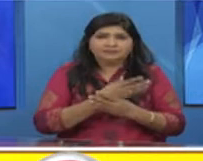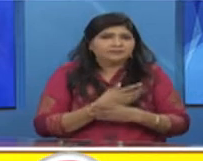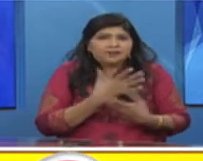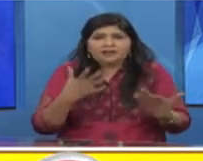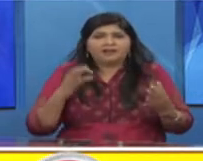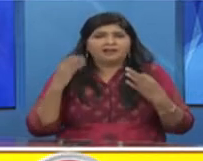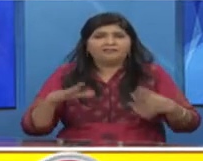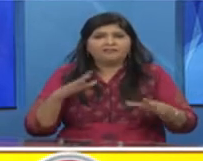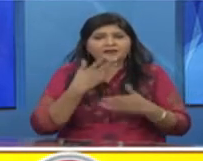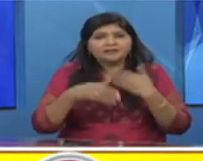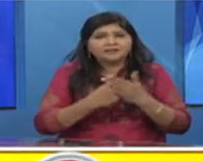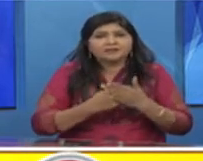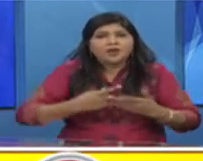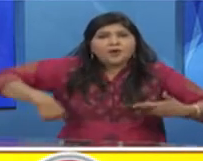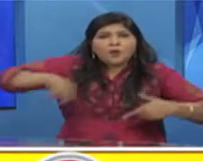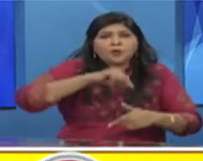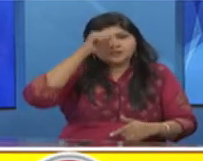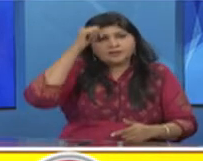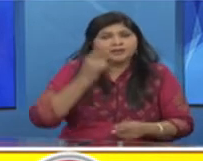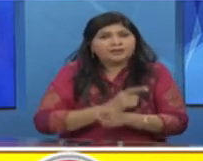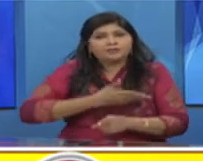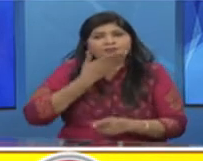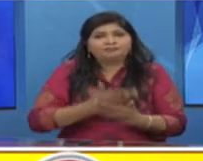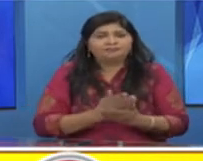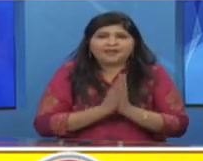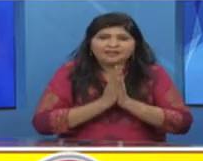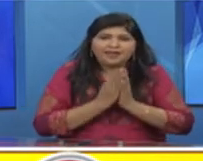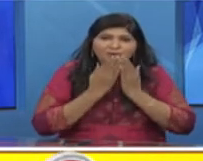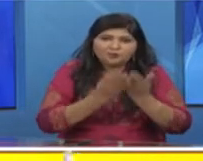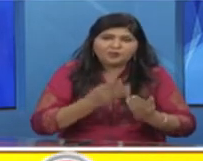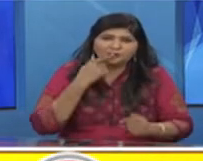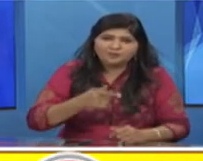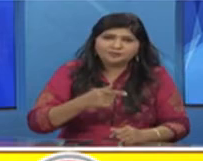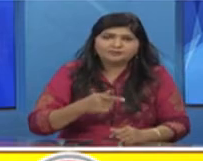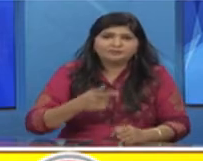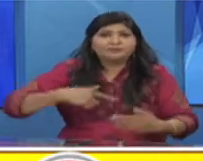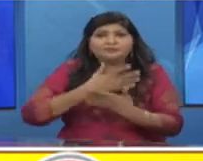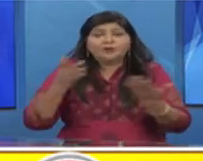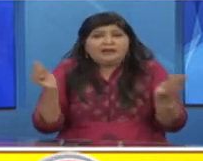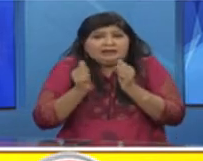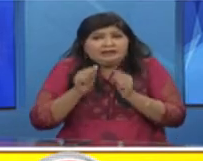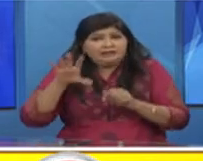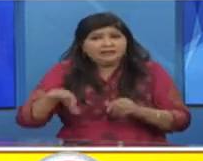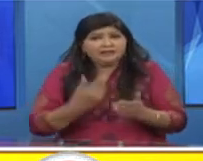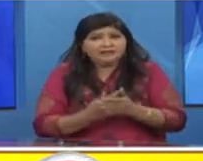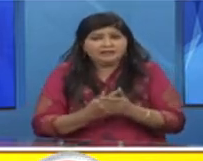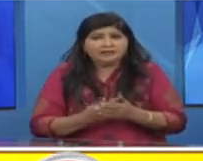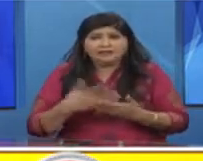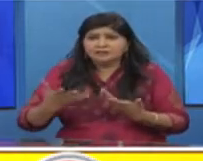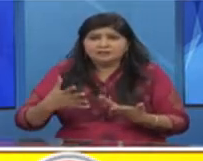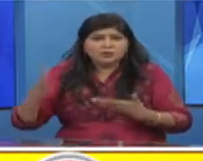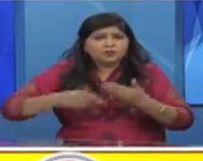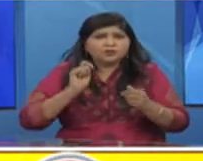देशवासियों की ओर से उनकी सराहना करता हूं, कृतज्ञता प्रकट करता हूं। वहां इतनी ठंड है कि कुछ